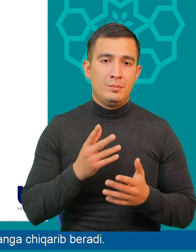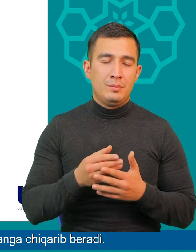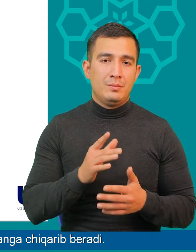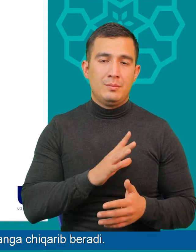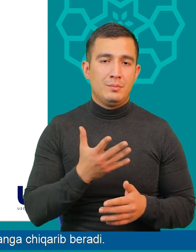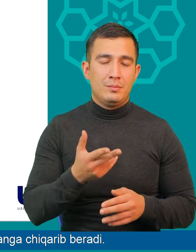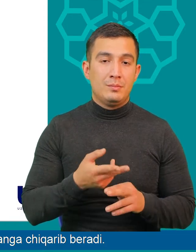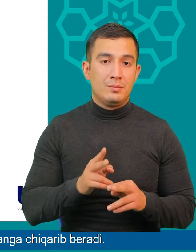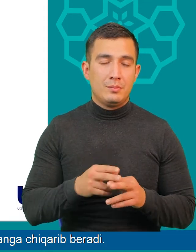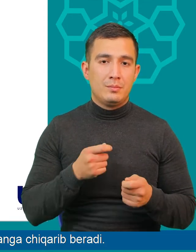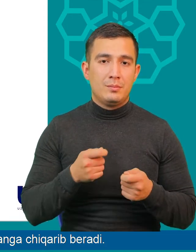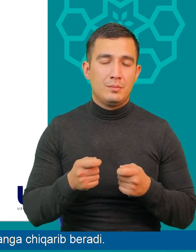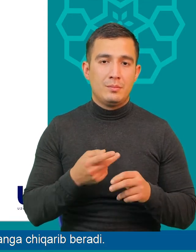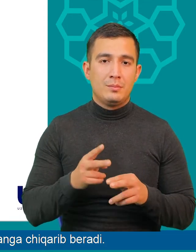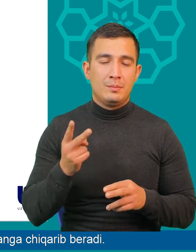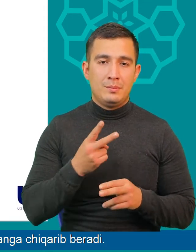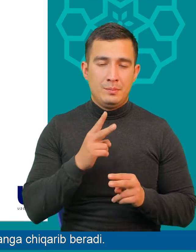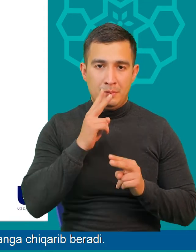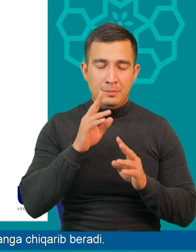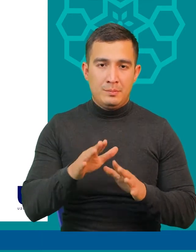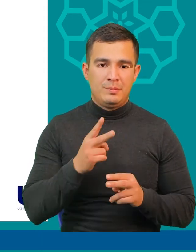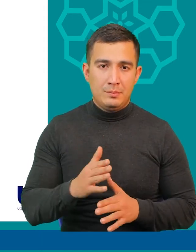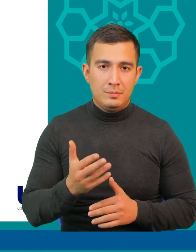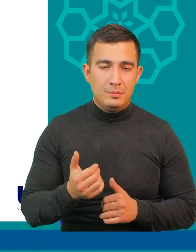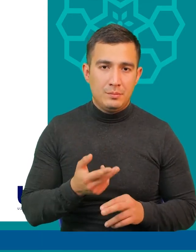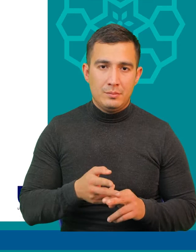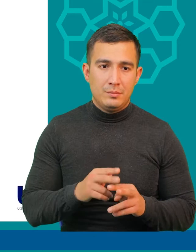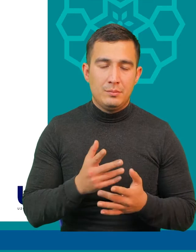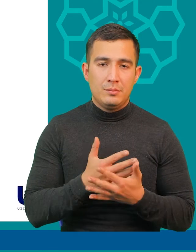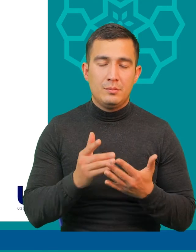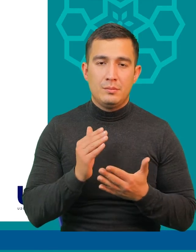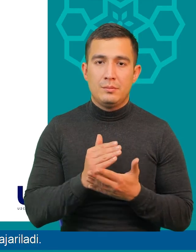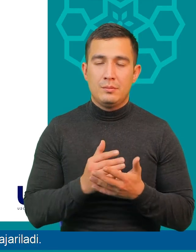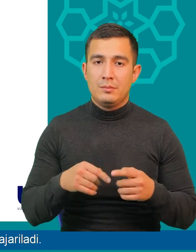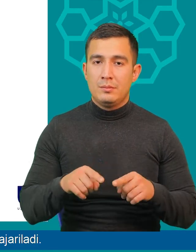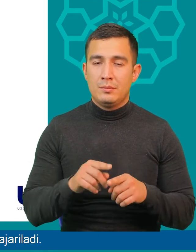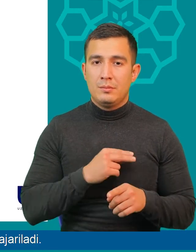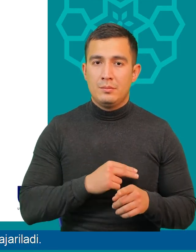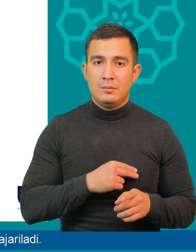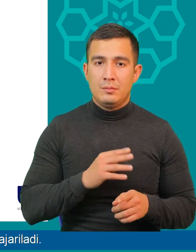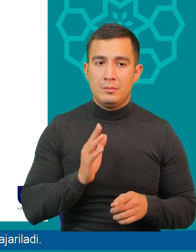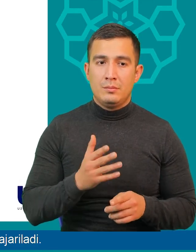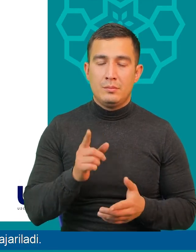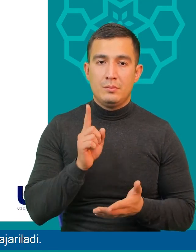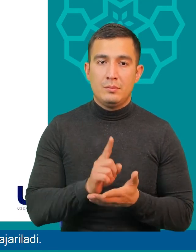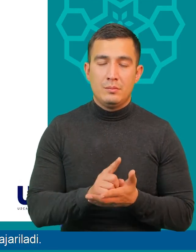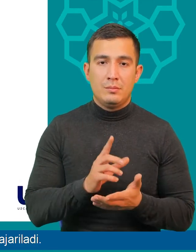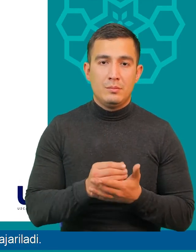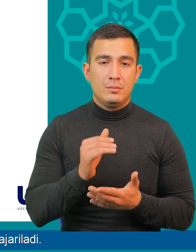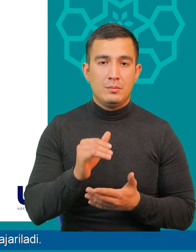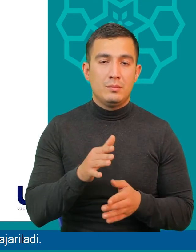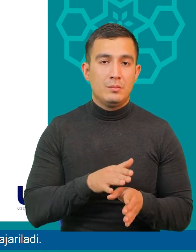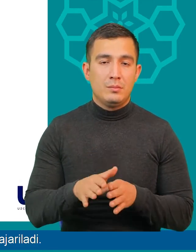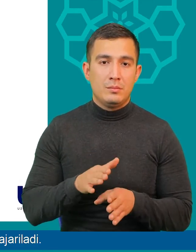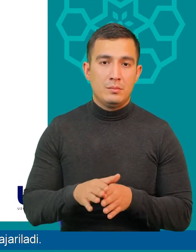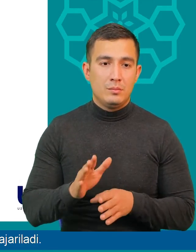operatorga o'tirib operator 2ni ekranga chiqarib beradi. Dasturda bu quyidagicha ishlaydi. Agar shart qo'ygan shartimiz